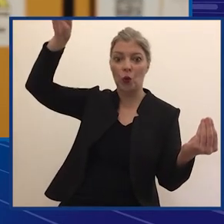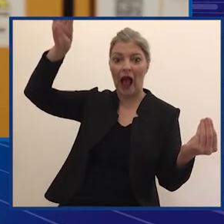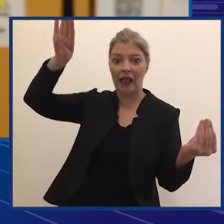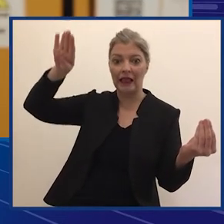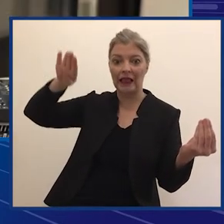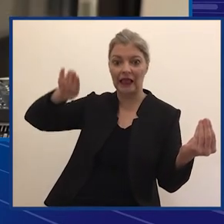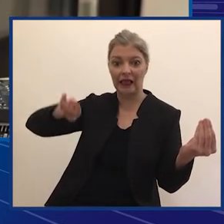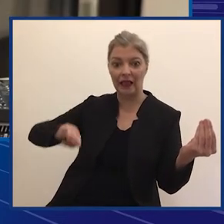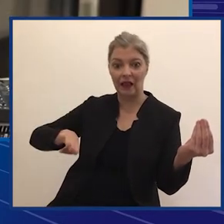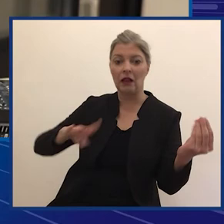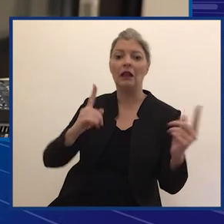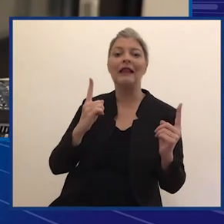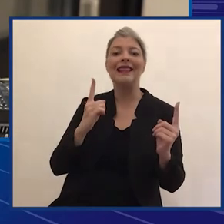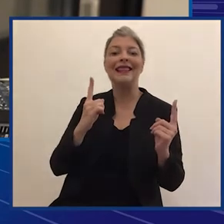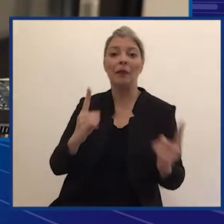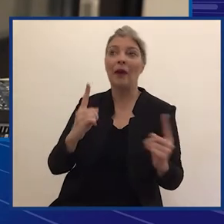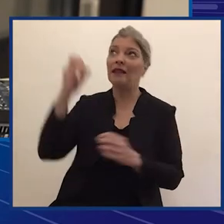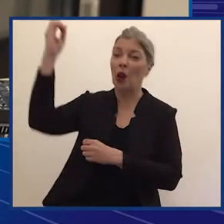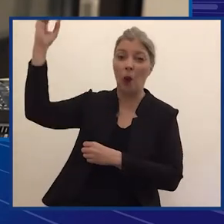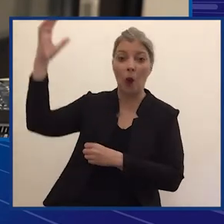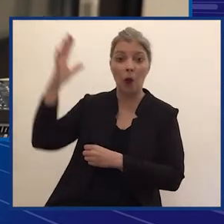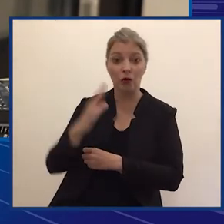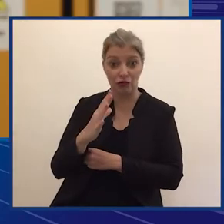oscuranti delle finestre in base alla redizione che